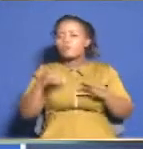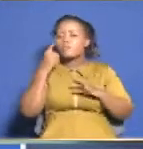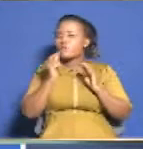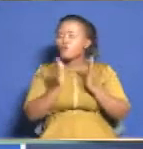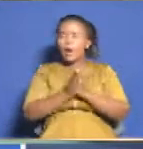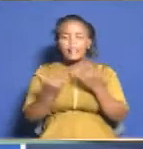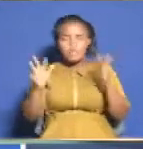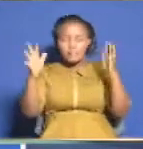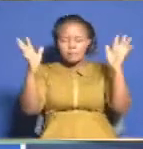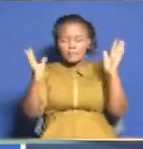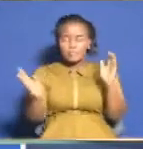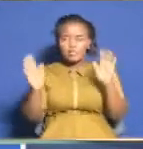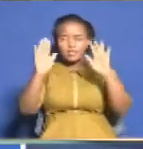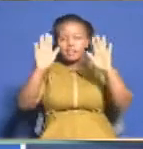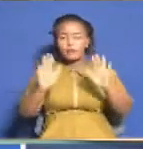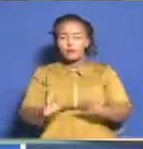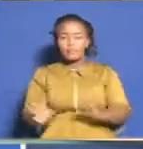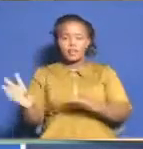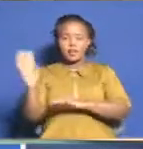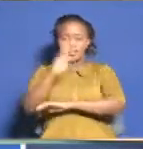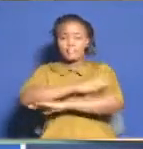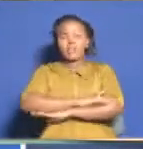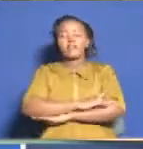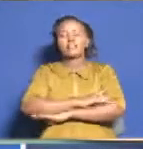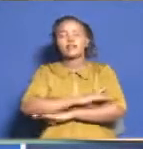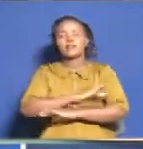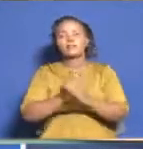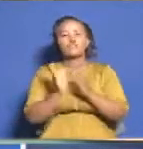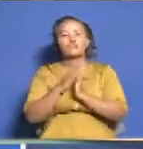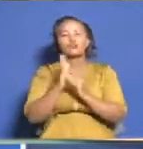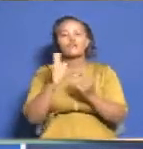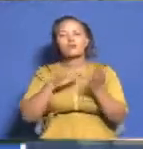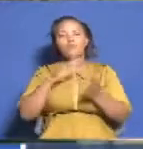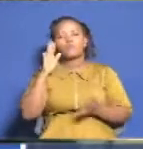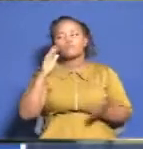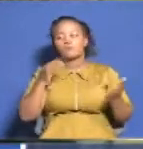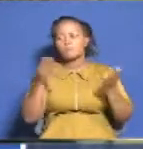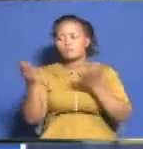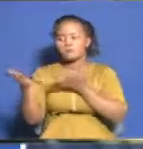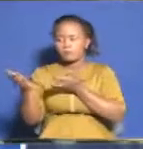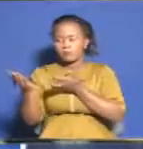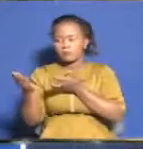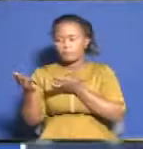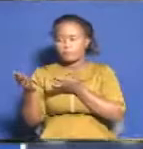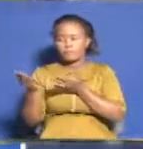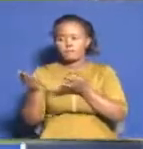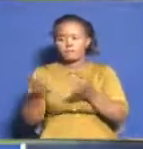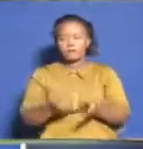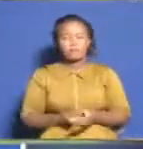kusherehekea sikukuu hii muhimu. Gladys Mungai anatusimulia.